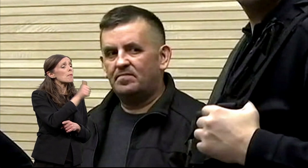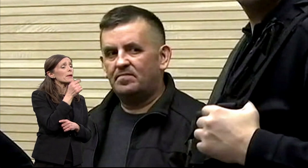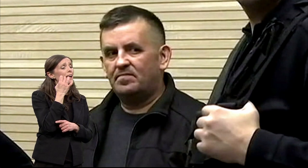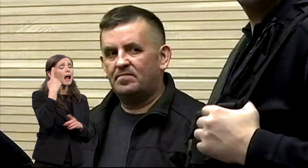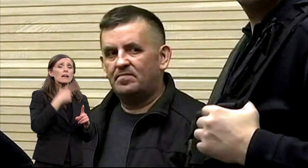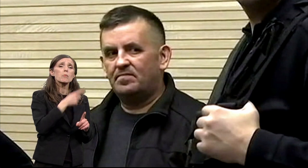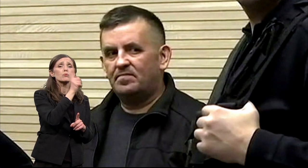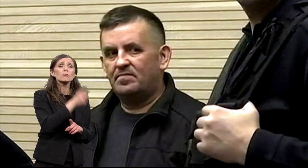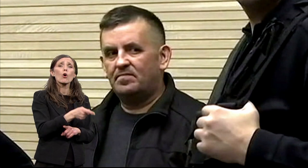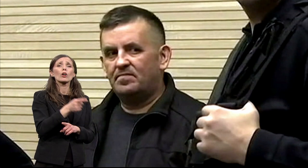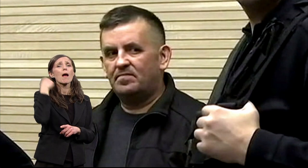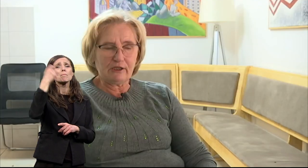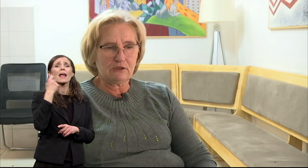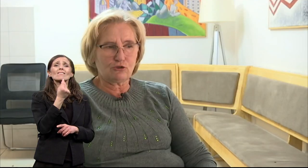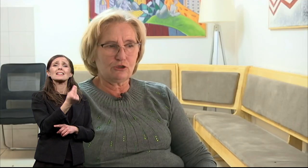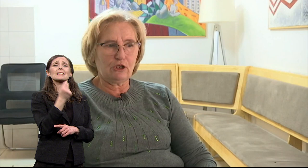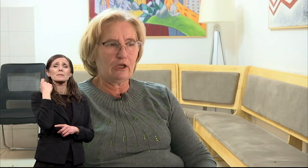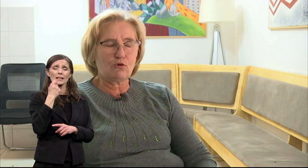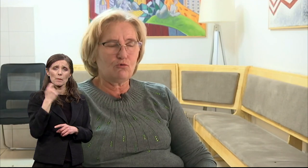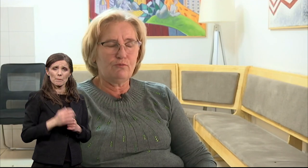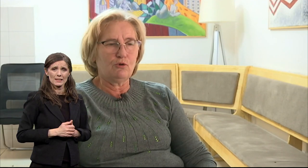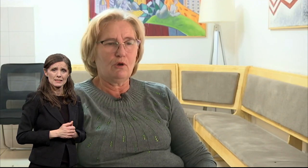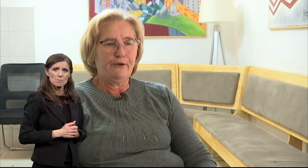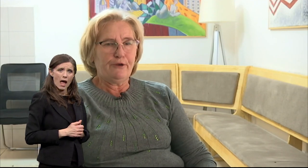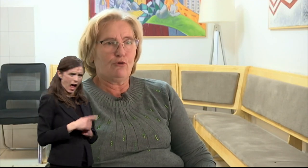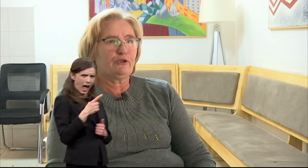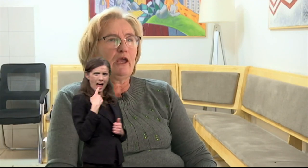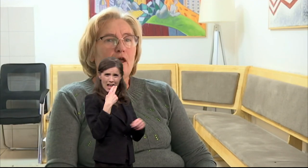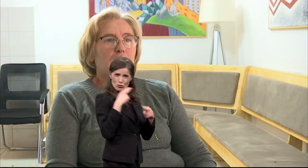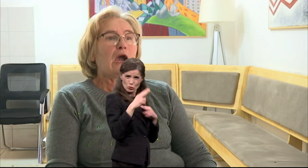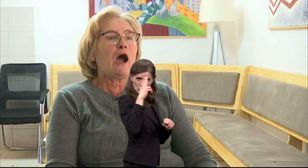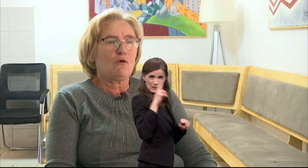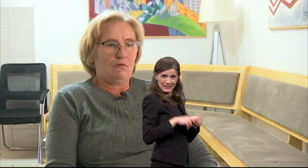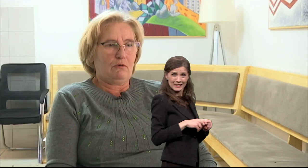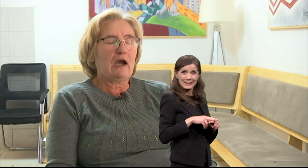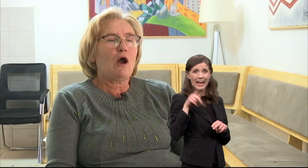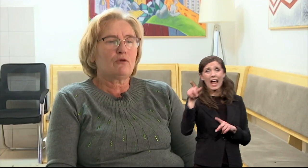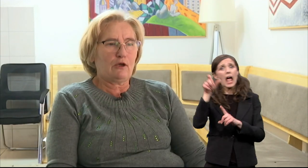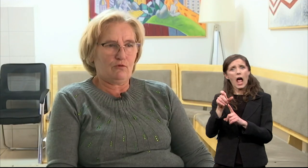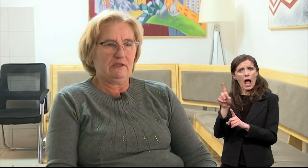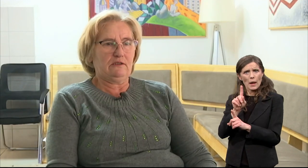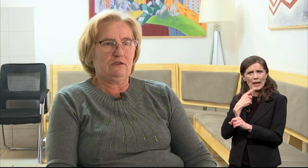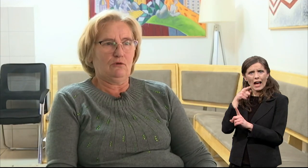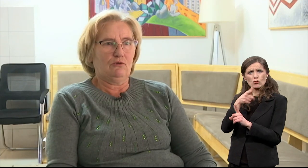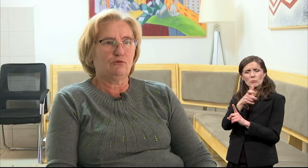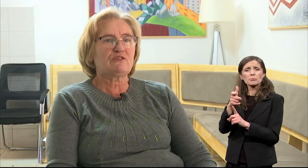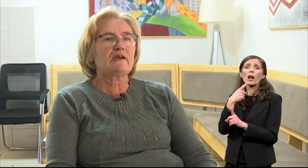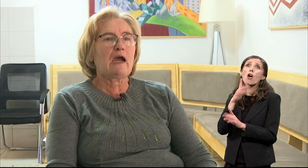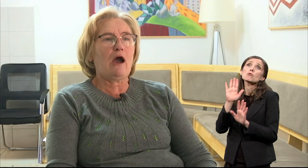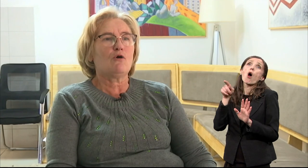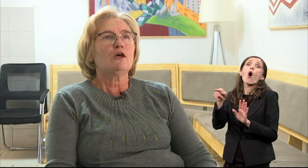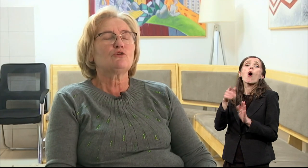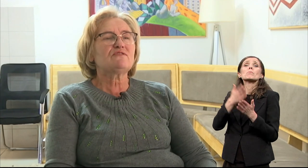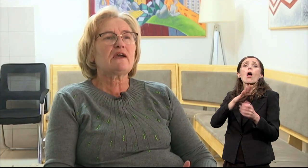pesme. Nije on ratni zločinac da je nekog ubio, nego da je kao nekog maltretirao. To je